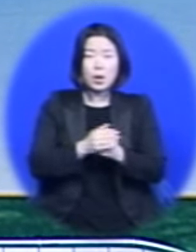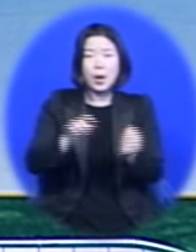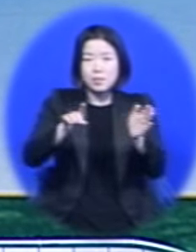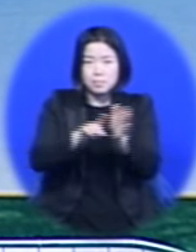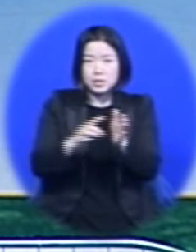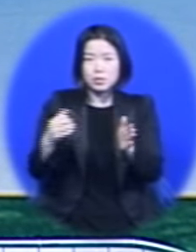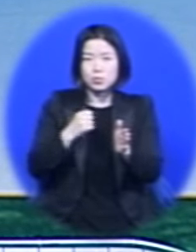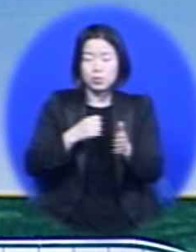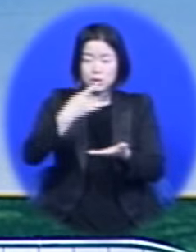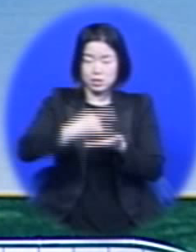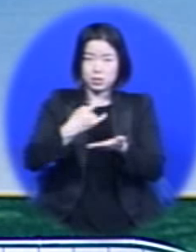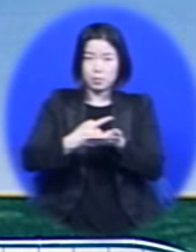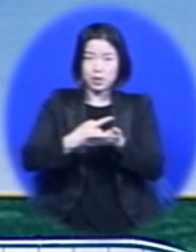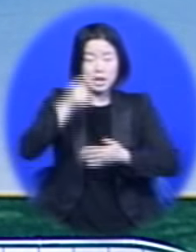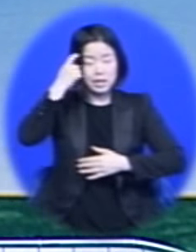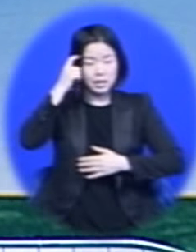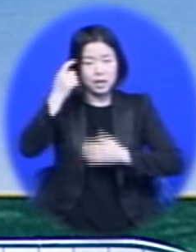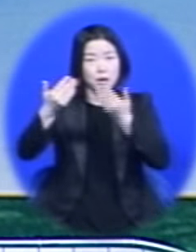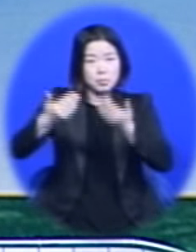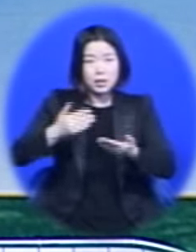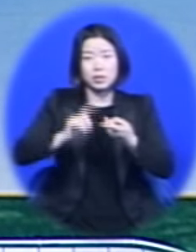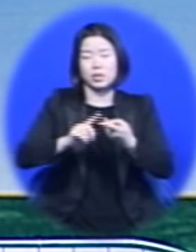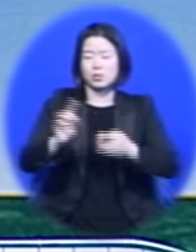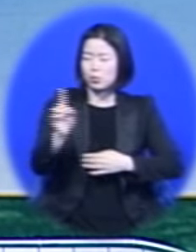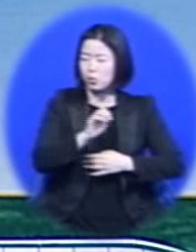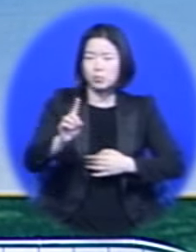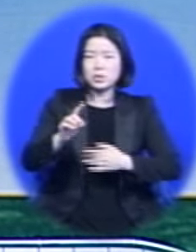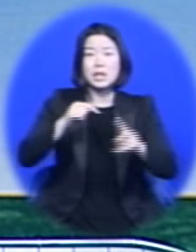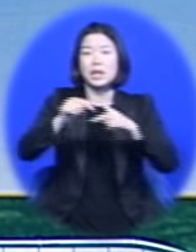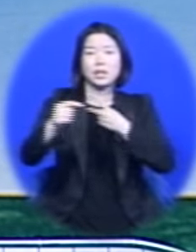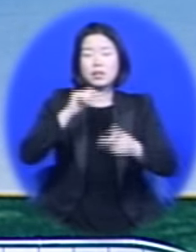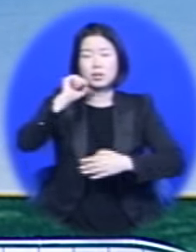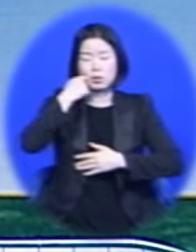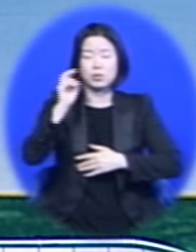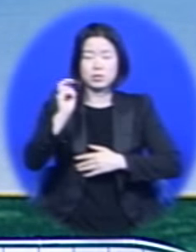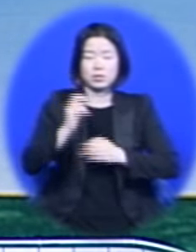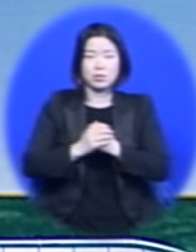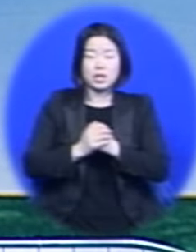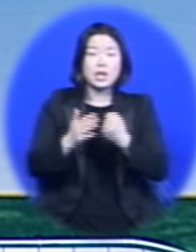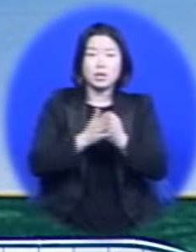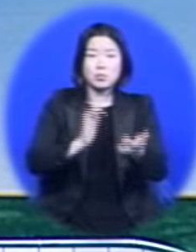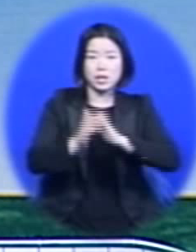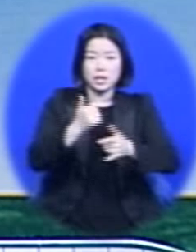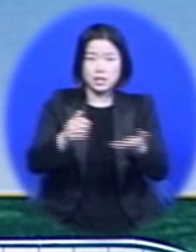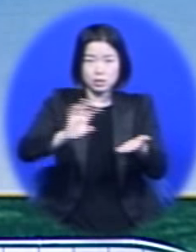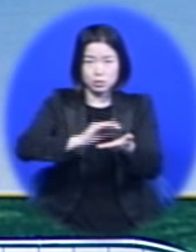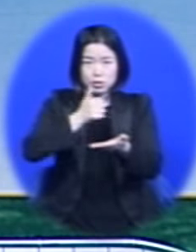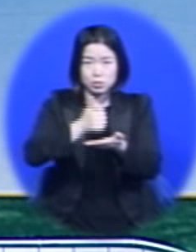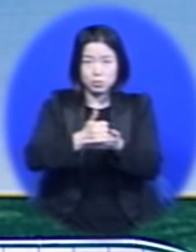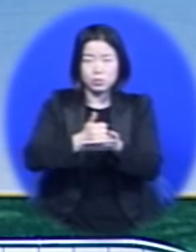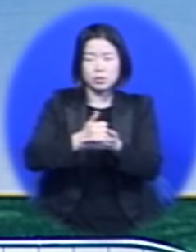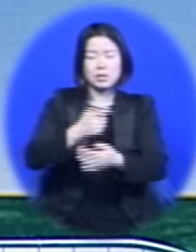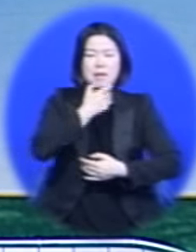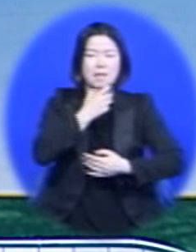믿음으로 의롭다고 여김을 받는 것에 대해서 그들은 도무지 받아들일 수가 없었습니다. 그래서 예수 그리스도를